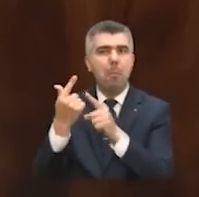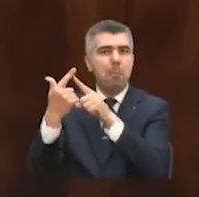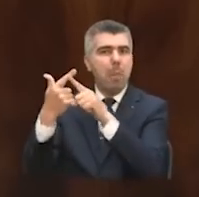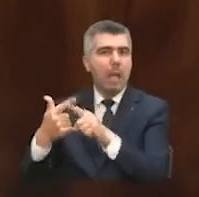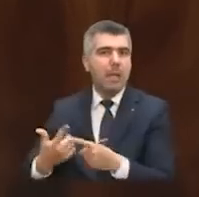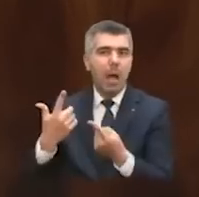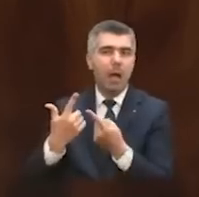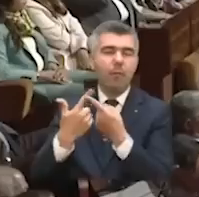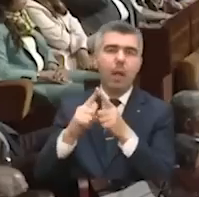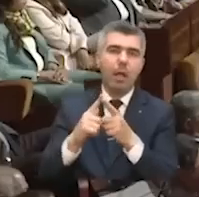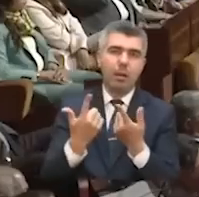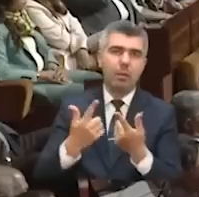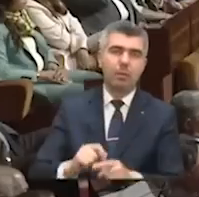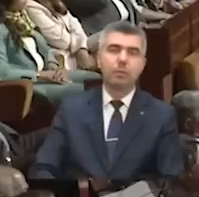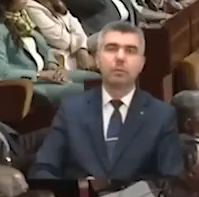اخرى،